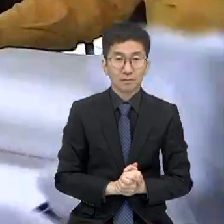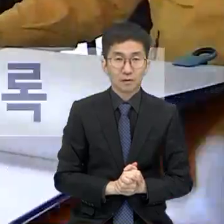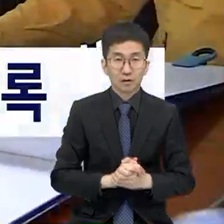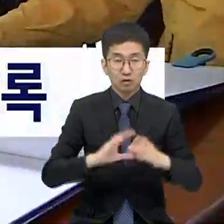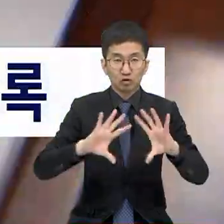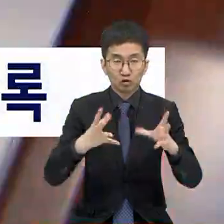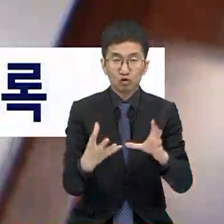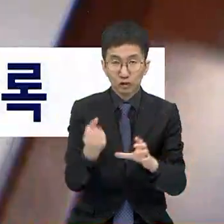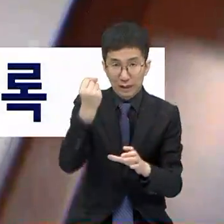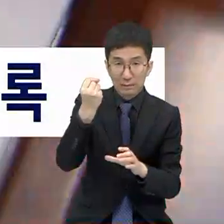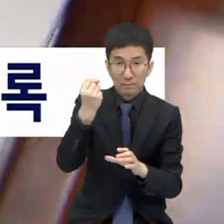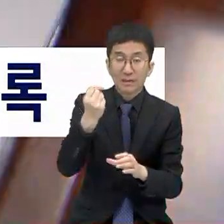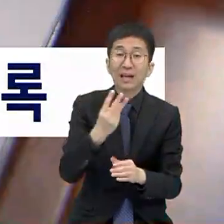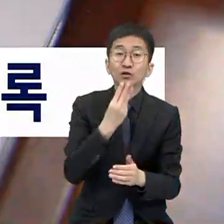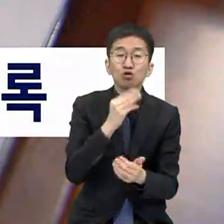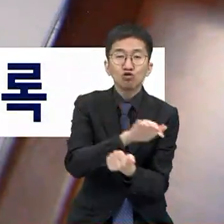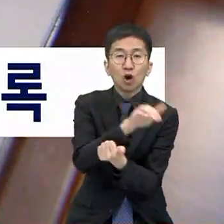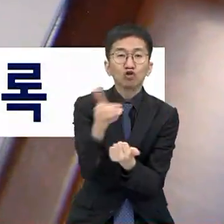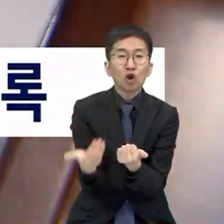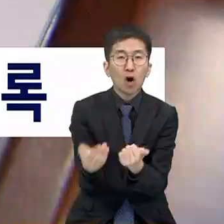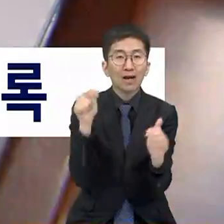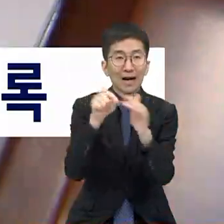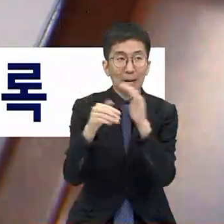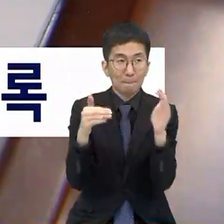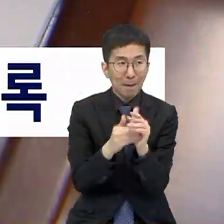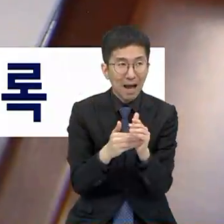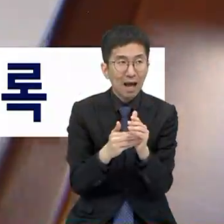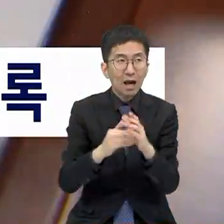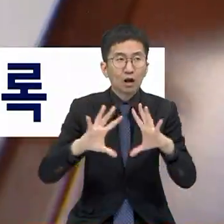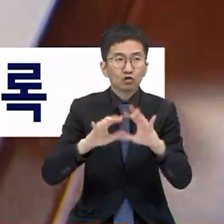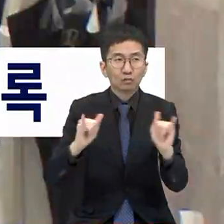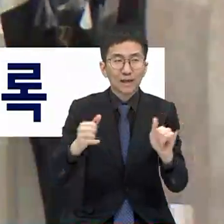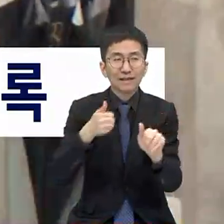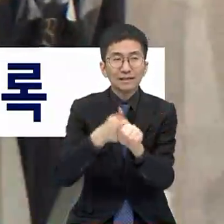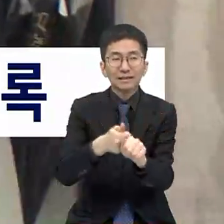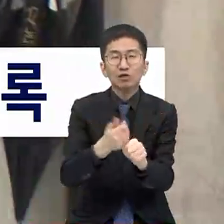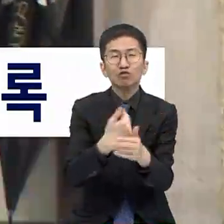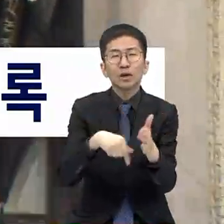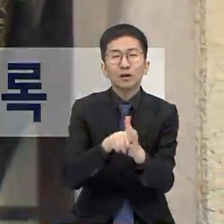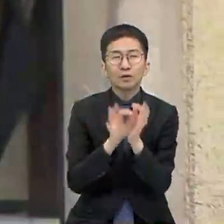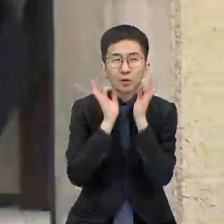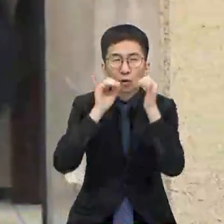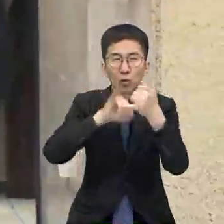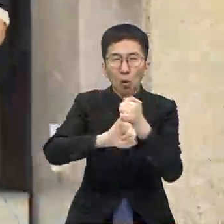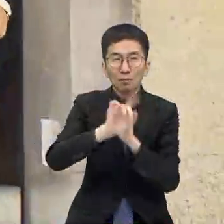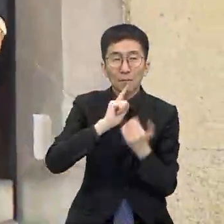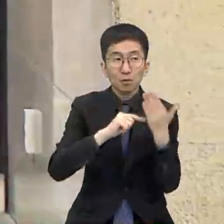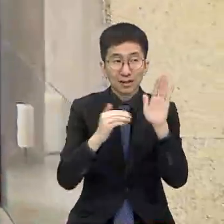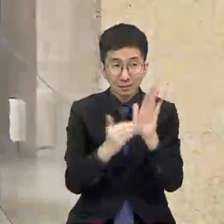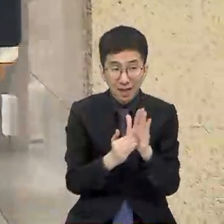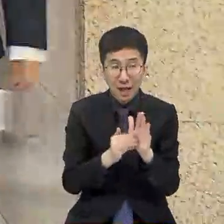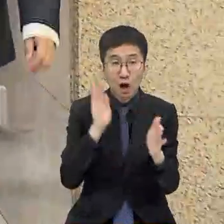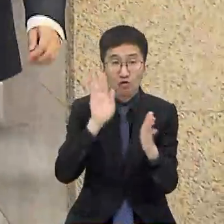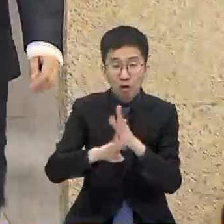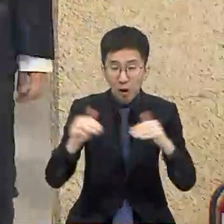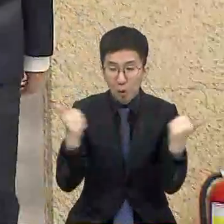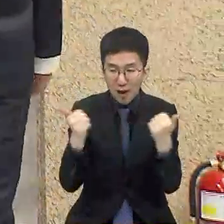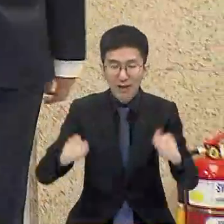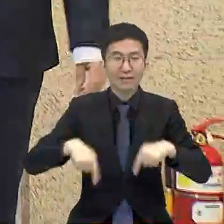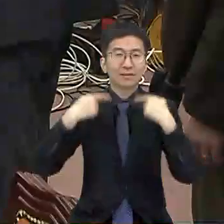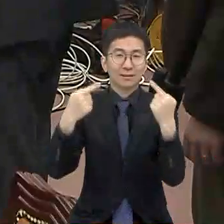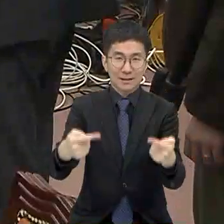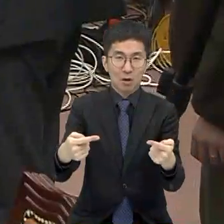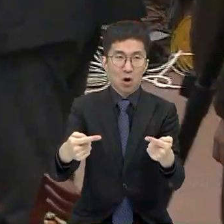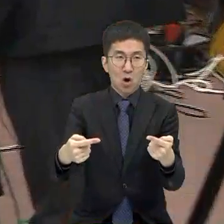국립서울현충원을 찾아 국민 승리의 시대를 열겠다는 글을 남긴 윤석열 후보. 이후 당 최고위원회의에 대선 후보로 처음